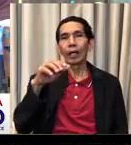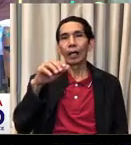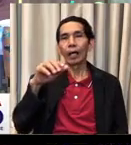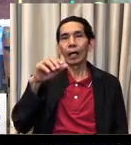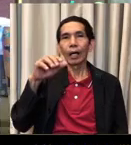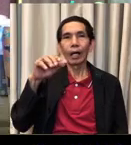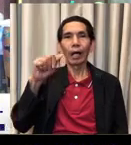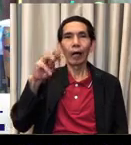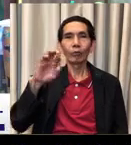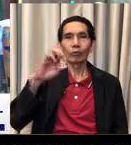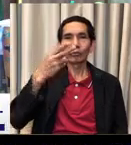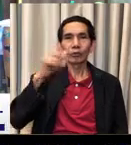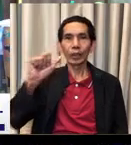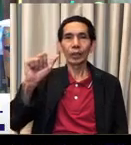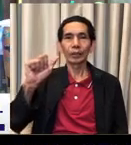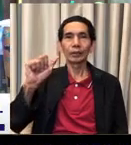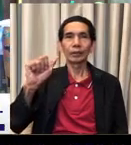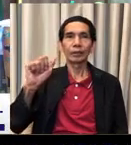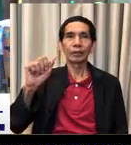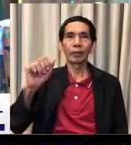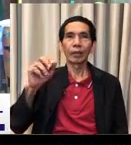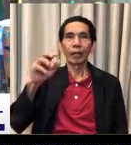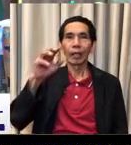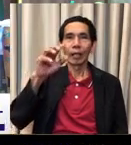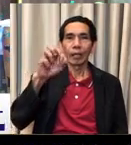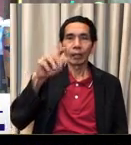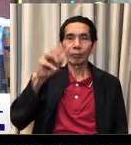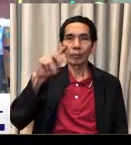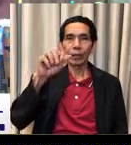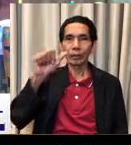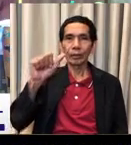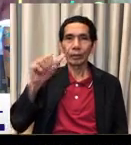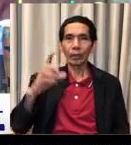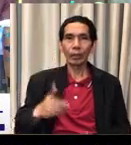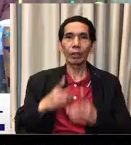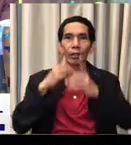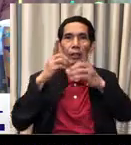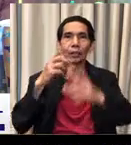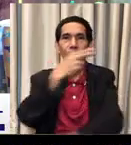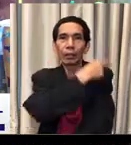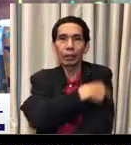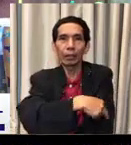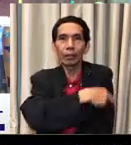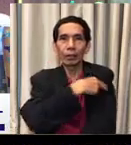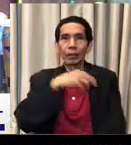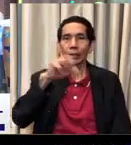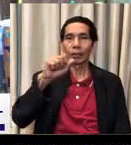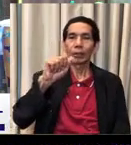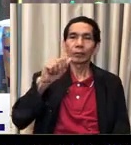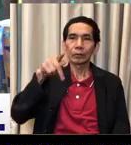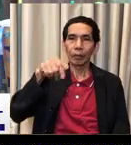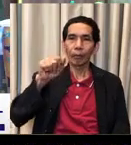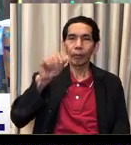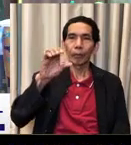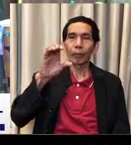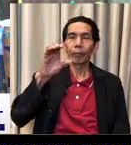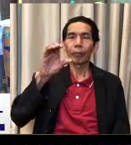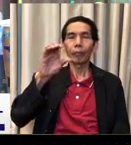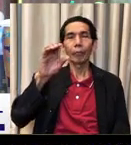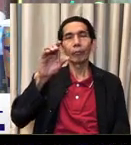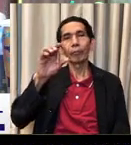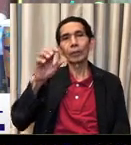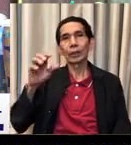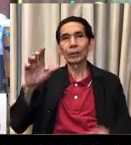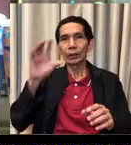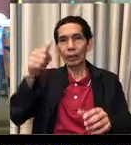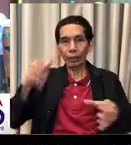Oh, taga Ermita. Yes, nag-donate po siya sa ospital ng Sampaloc ng 10